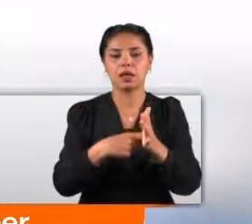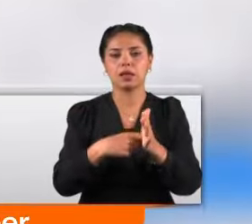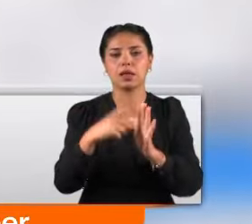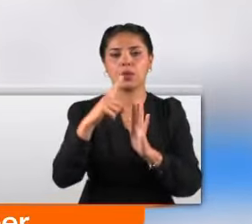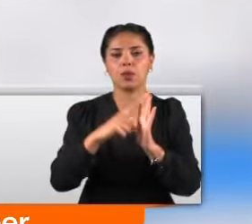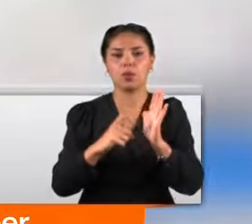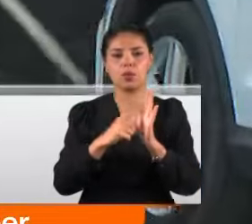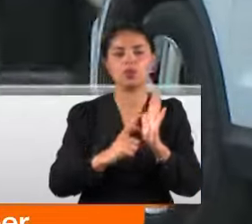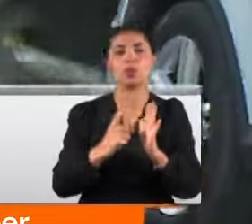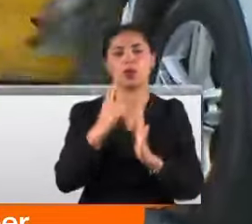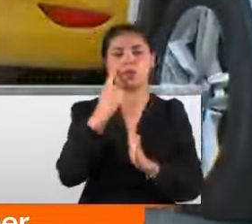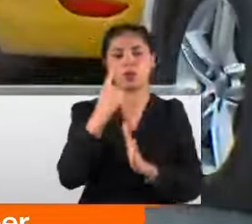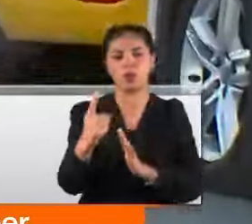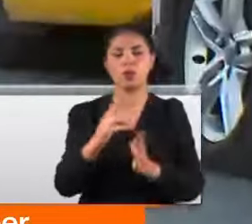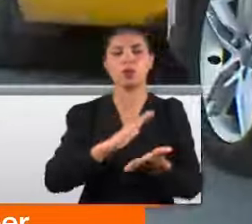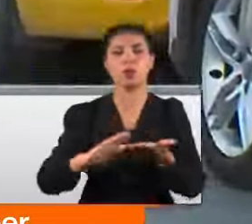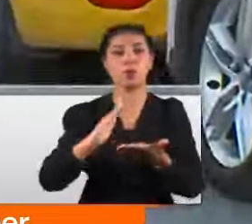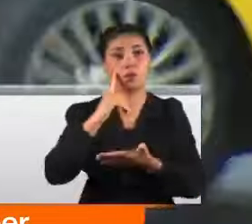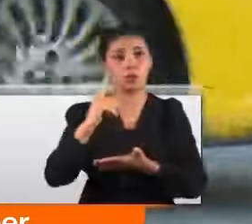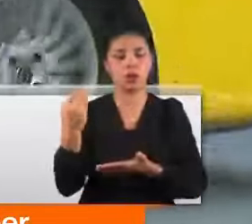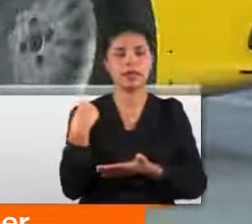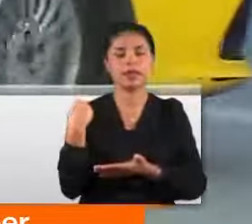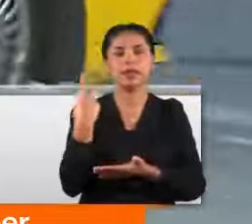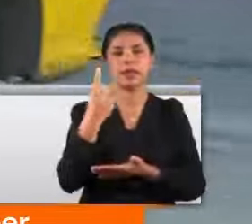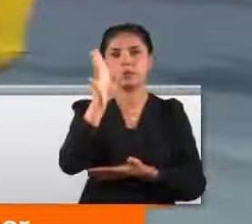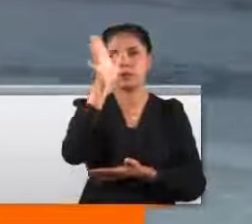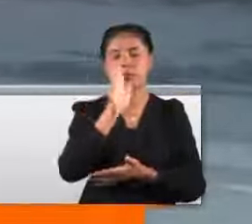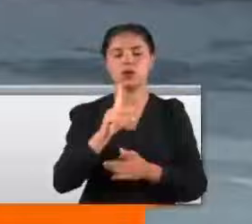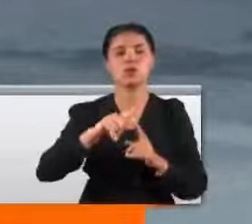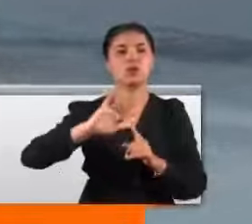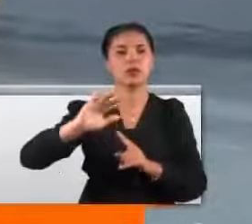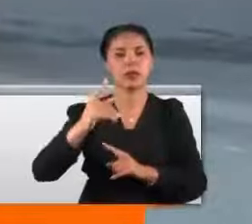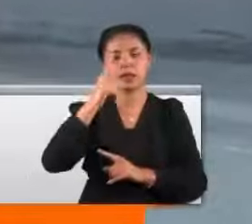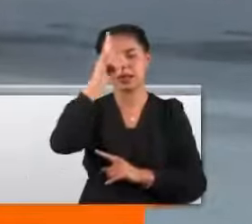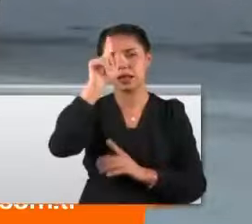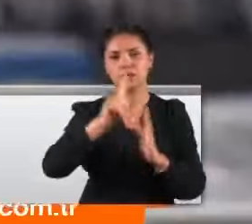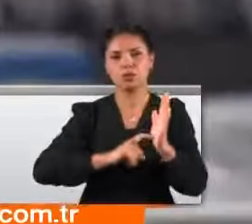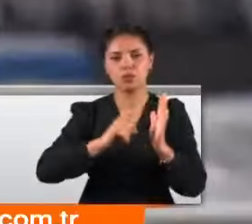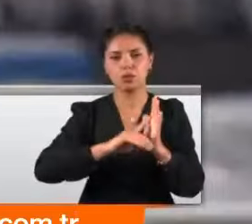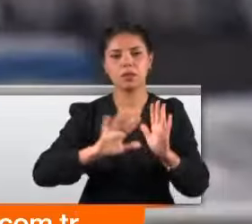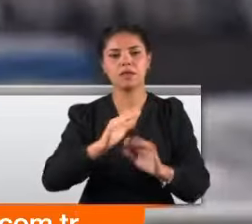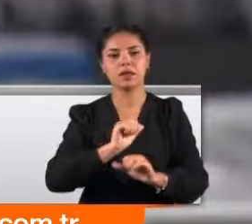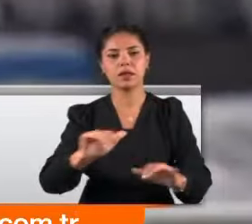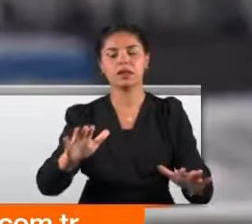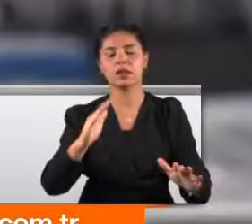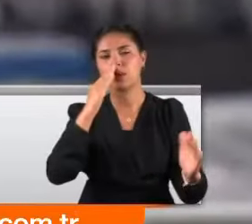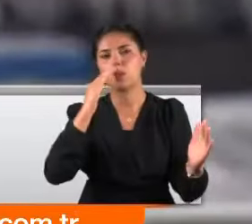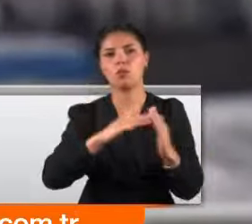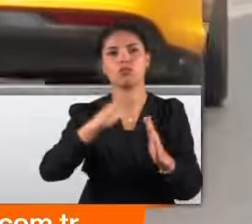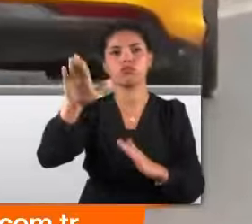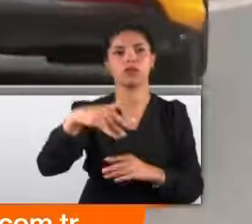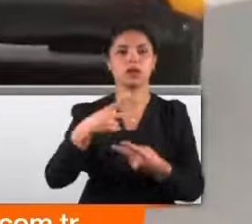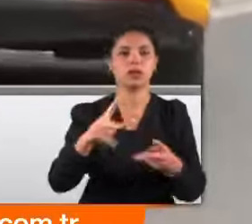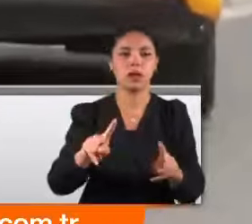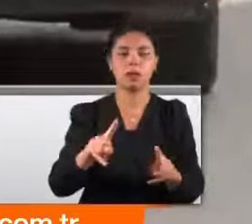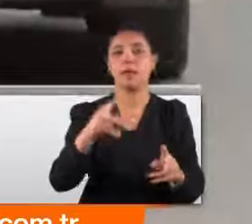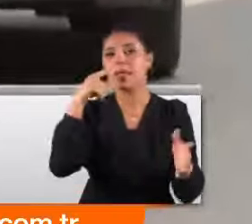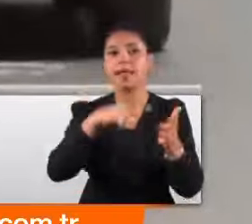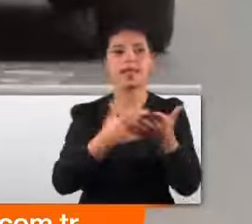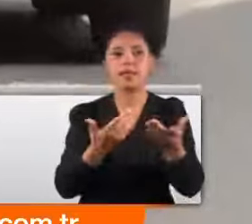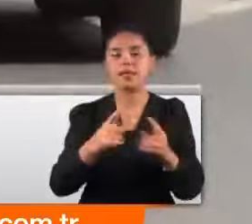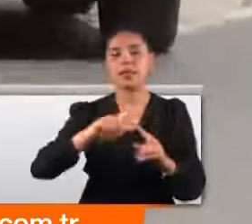tabanlı taksi taşımacılığı. Düzenlemeye göre yeni 2500 taksi sadece uygulamadan ya da sisteme uyumlu duraklardan çağrılabilecek. Amaç